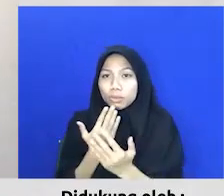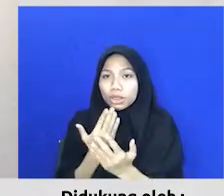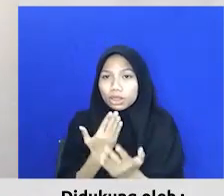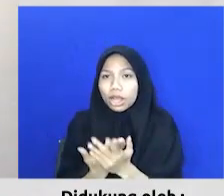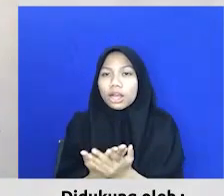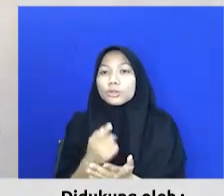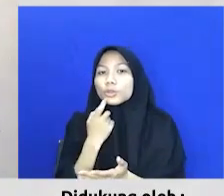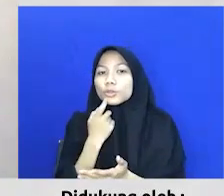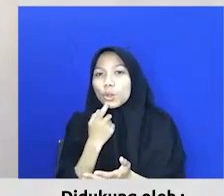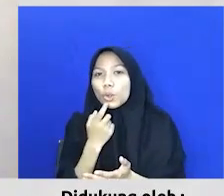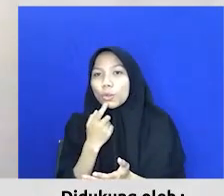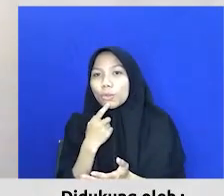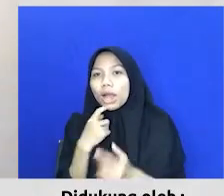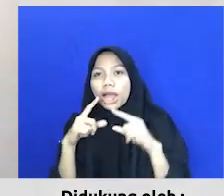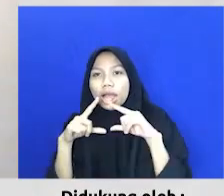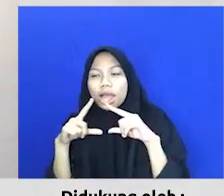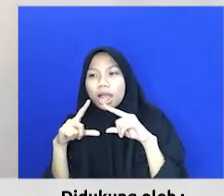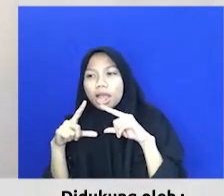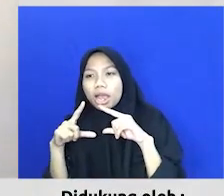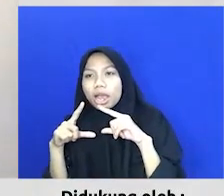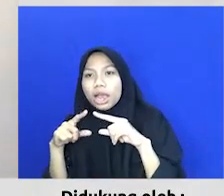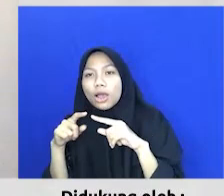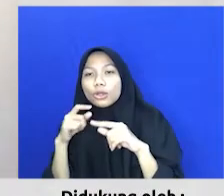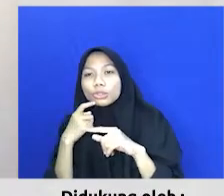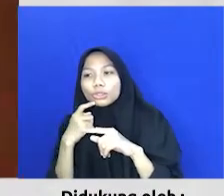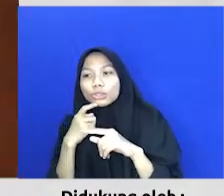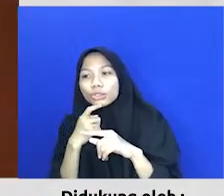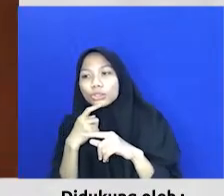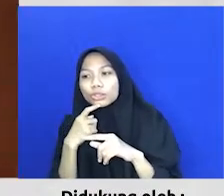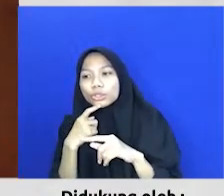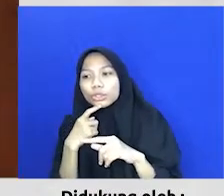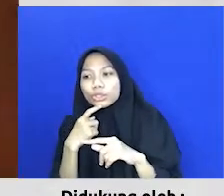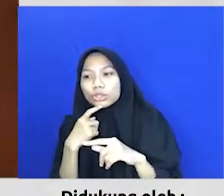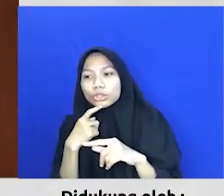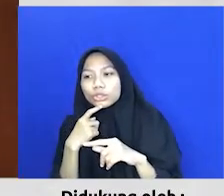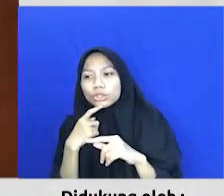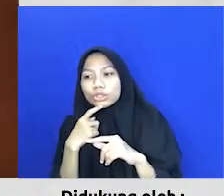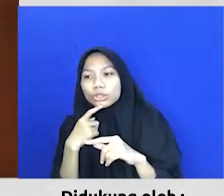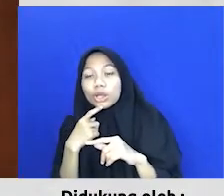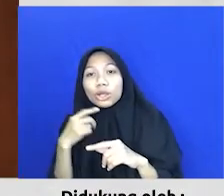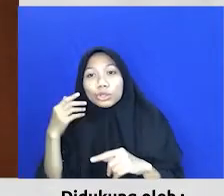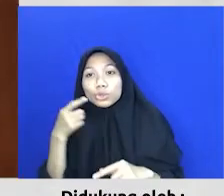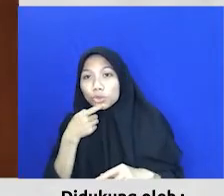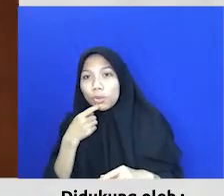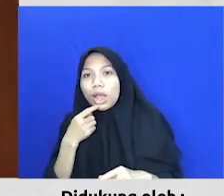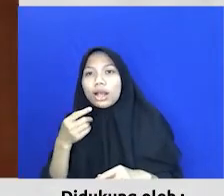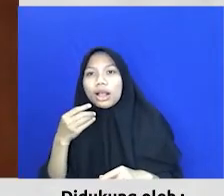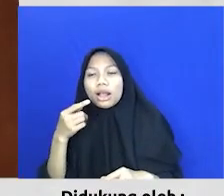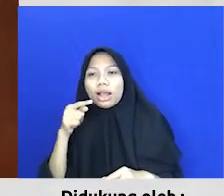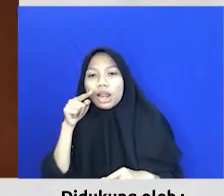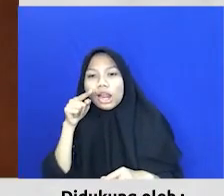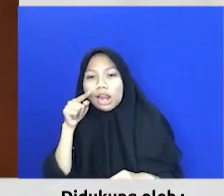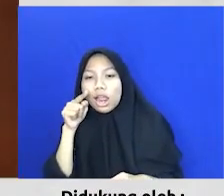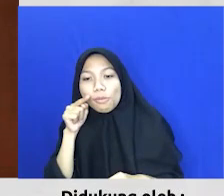Nah, karena itu juga untuk film pertama saya diminta, ayo kita bikin film gitu ya, bikin